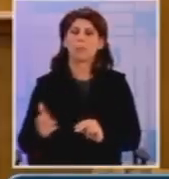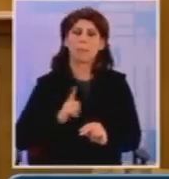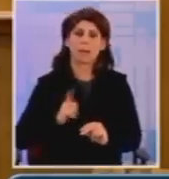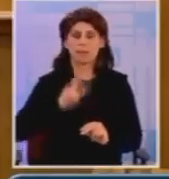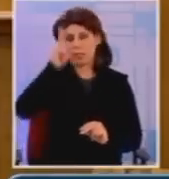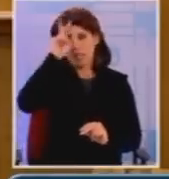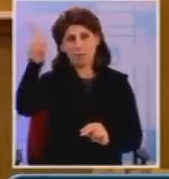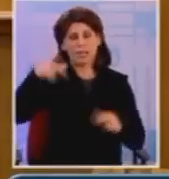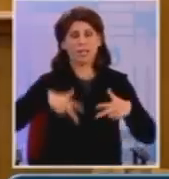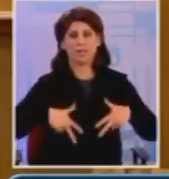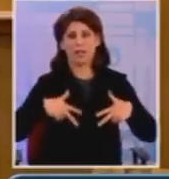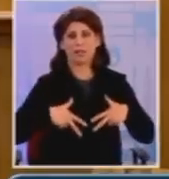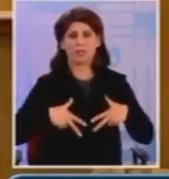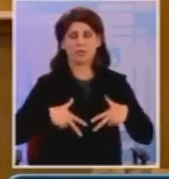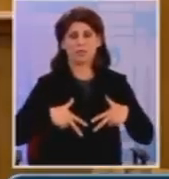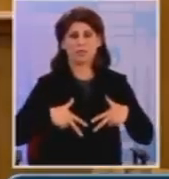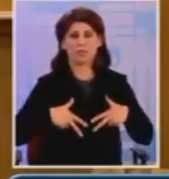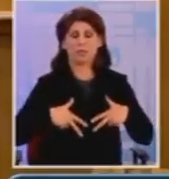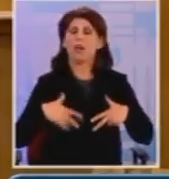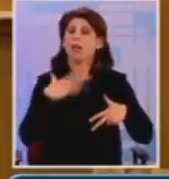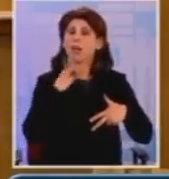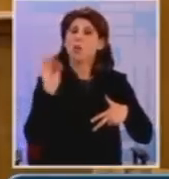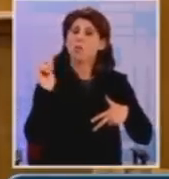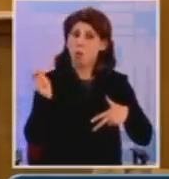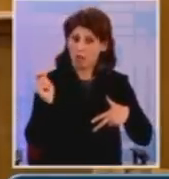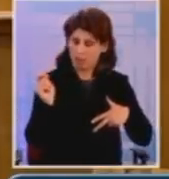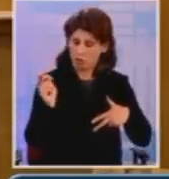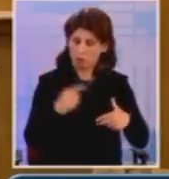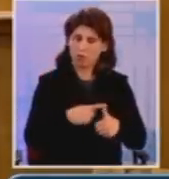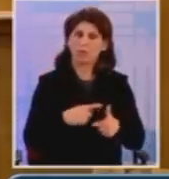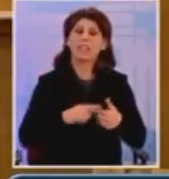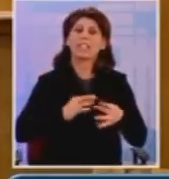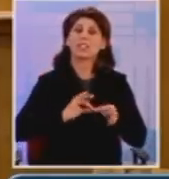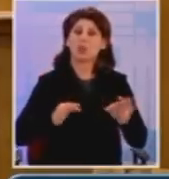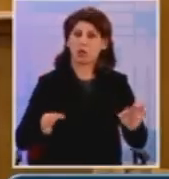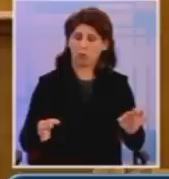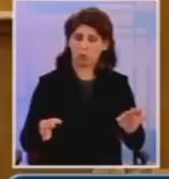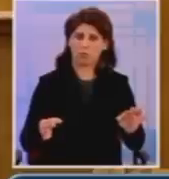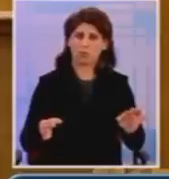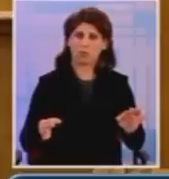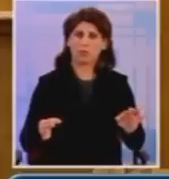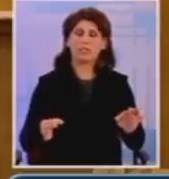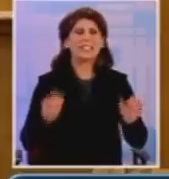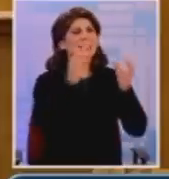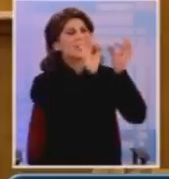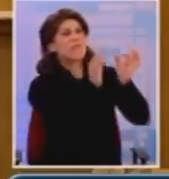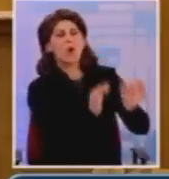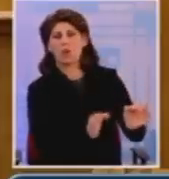γερμανική κυβέρνηση. Για λόγους πολιτικούς, ιστορικούς,